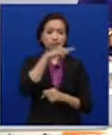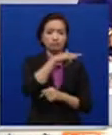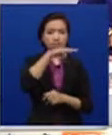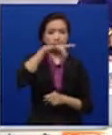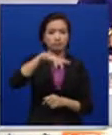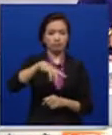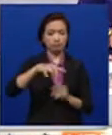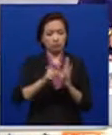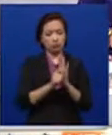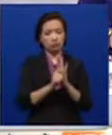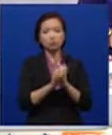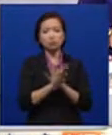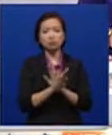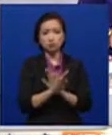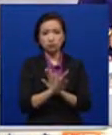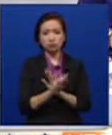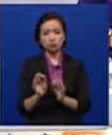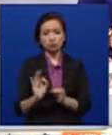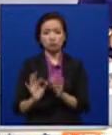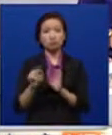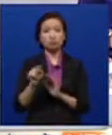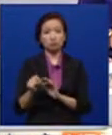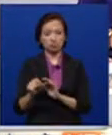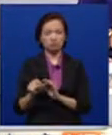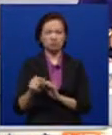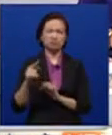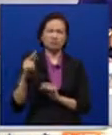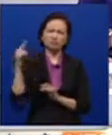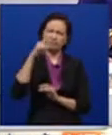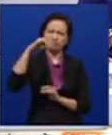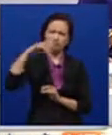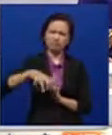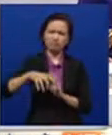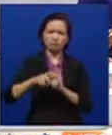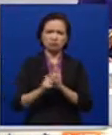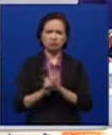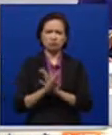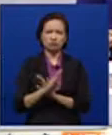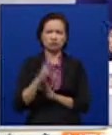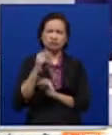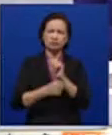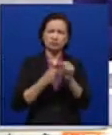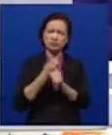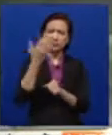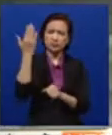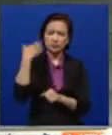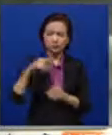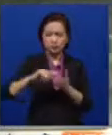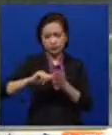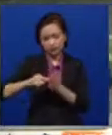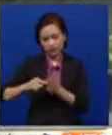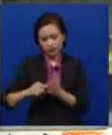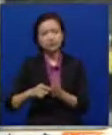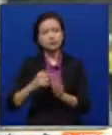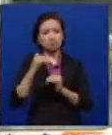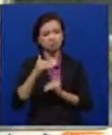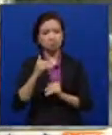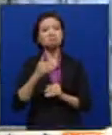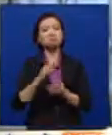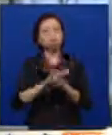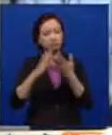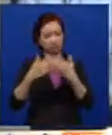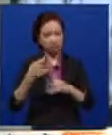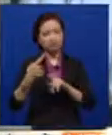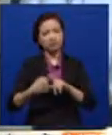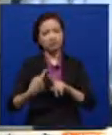ชาติอุบลราชธานีในส่วนที่ถูกไฟไหม้เมื่อไปไปที่แล้วค่ะจะเสร็จสิ้นภายในกำหนด 5เดือนครั้งก็สามารถที่จะเปิดให้